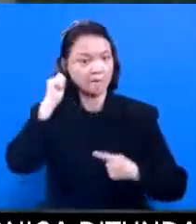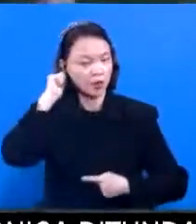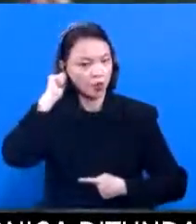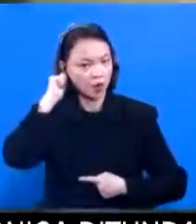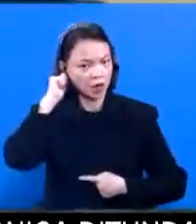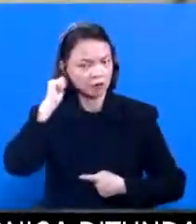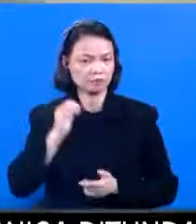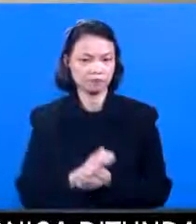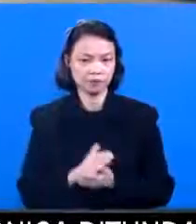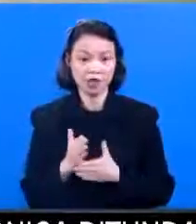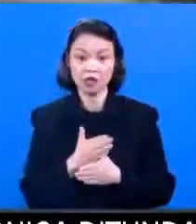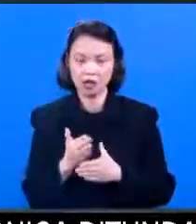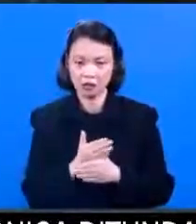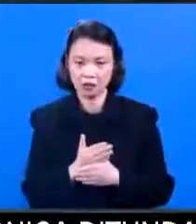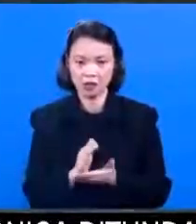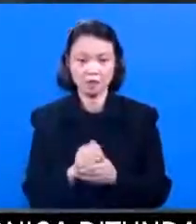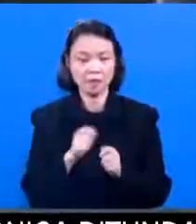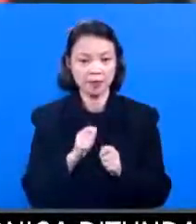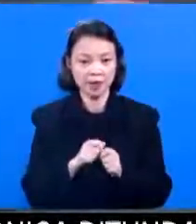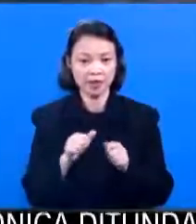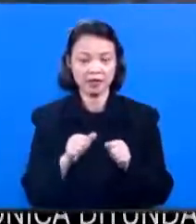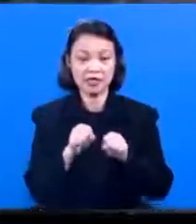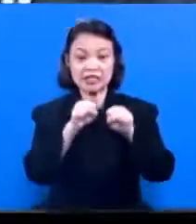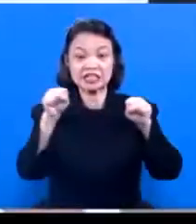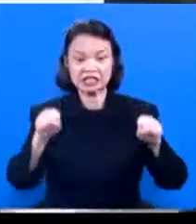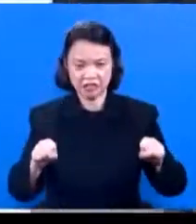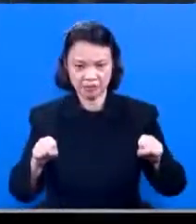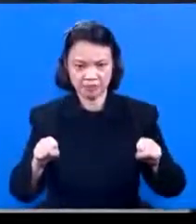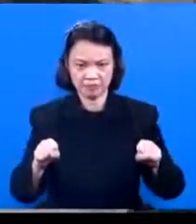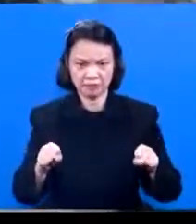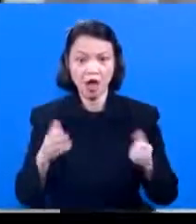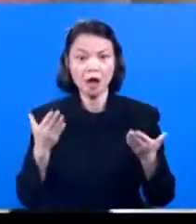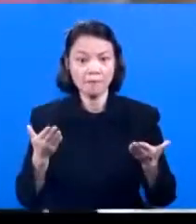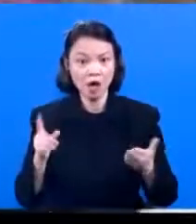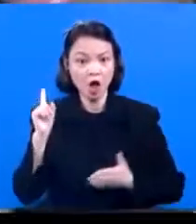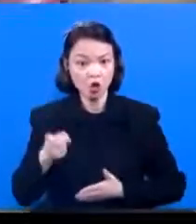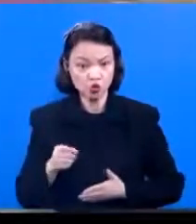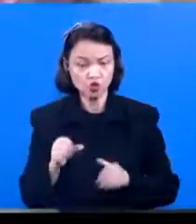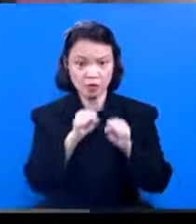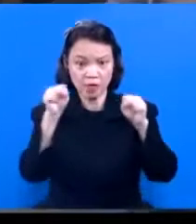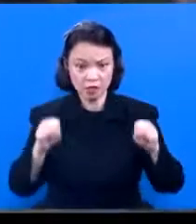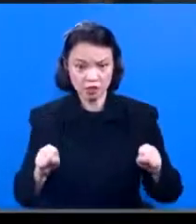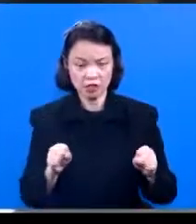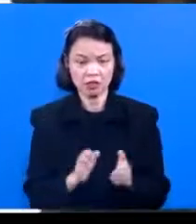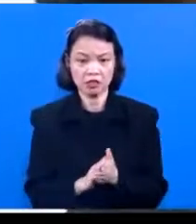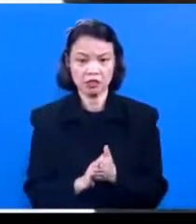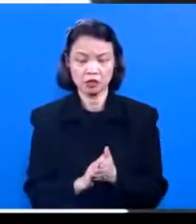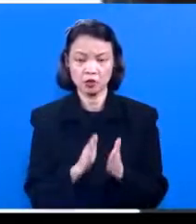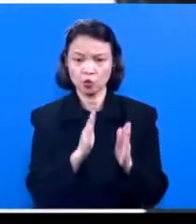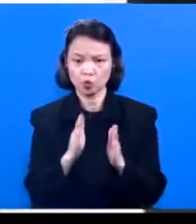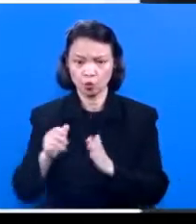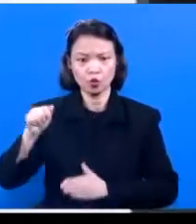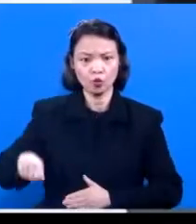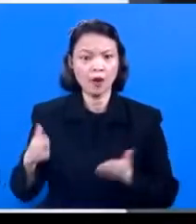diantaranya adalah memperbaiki sistem hukum. Apa yang harus diperbaiki di dalam sistem hukum? Yang